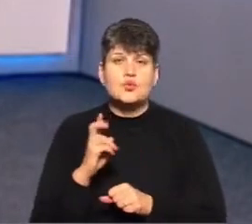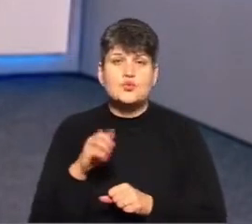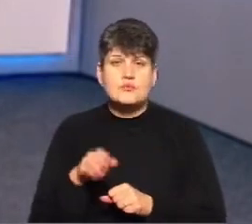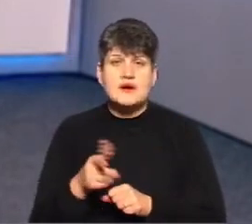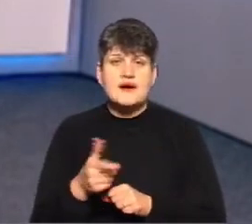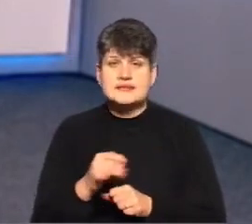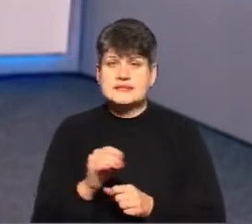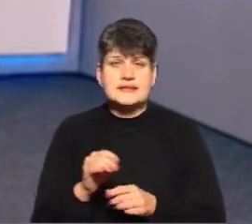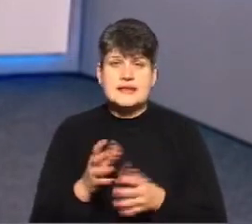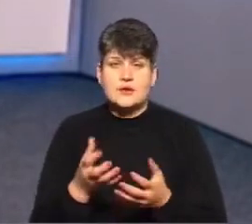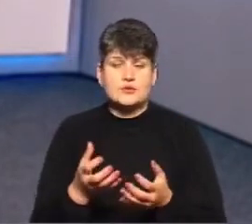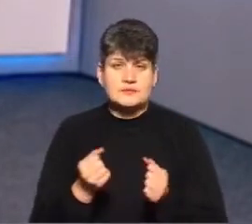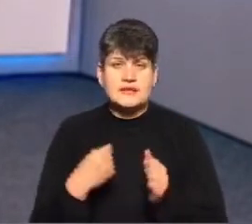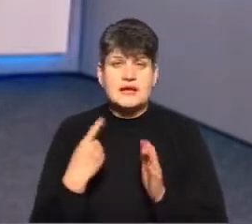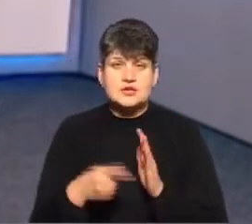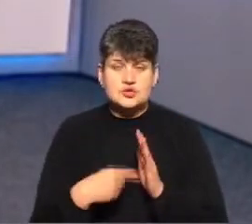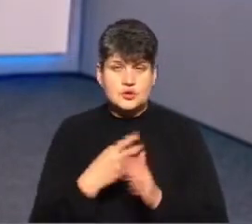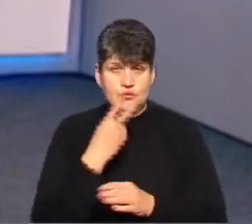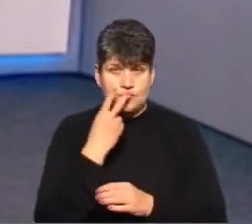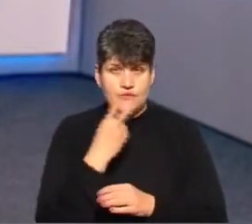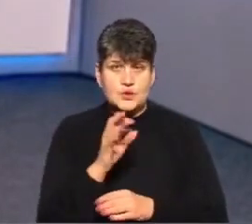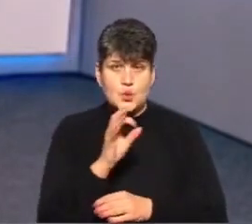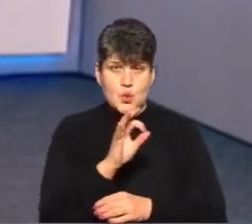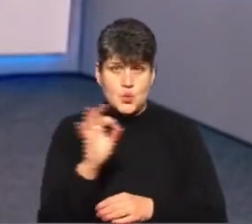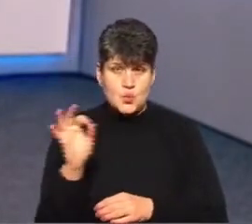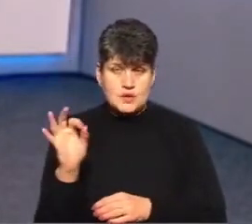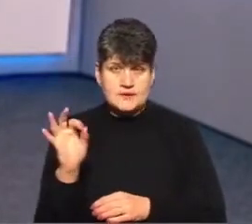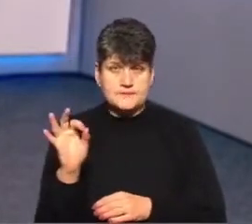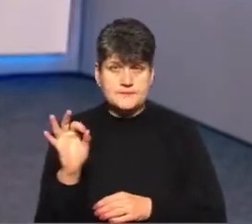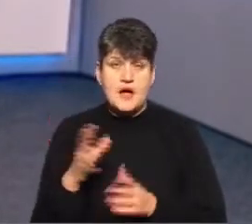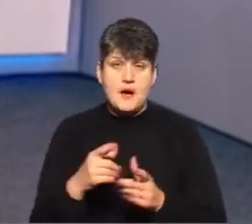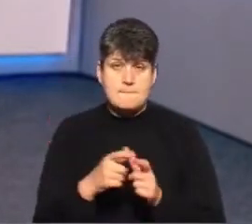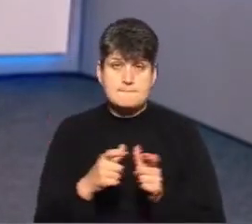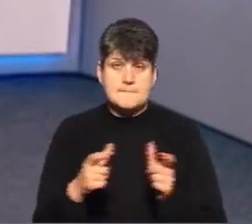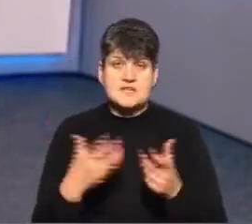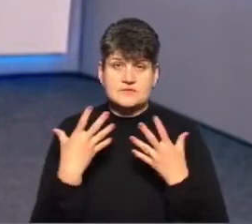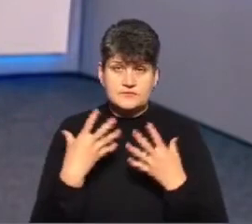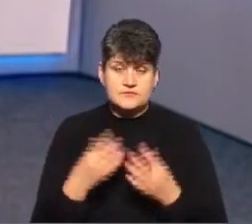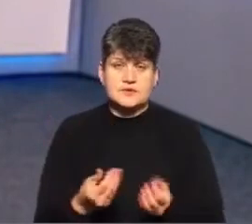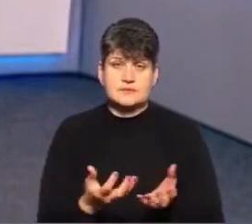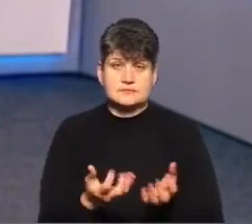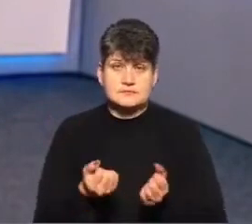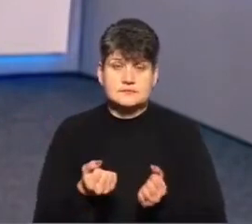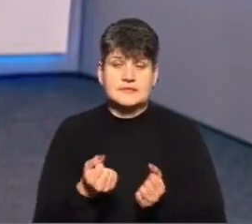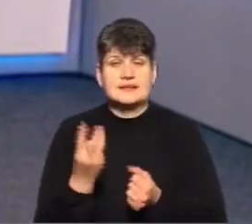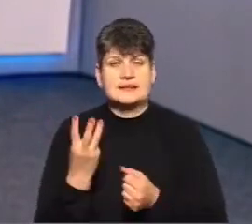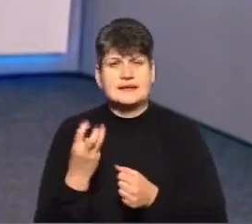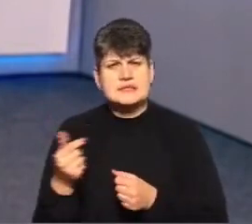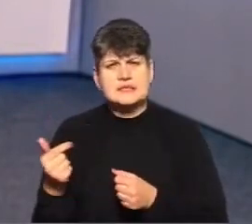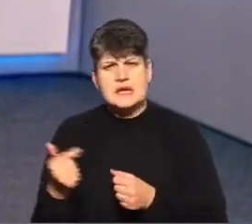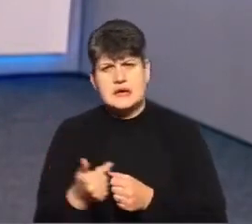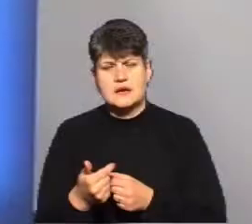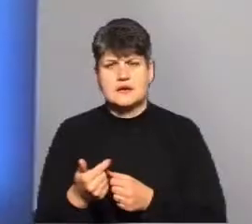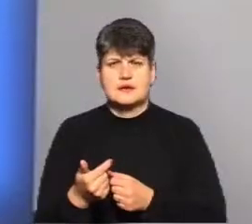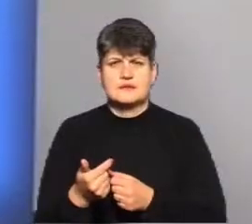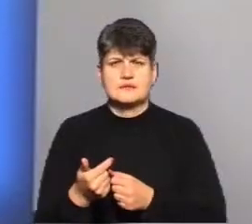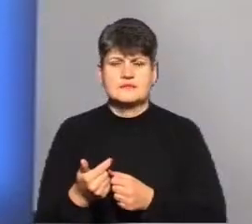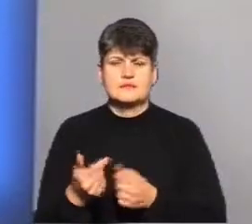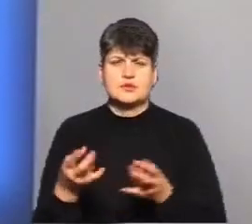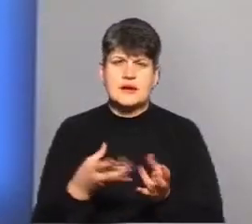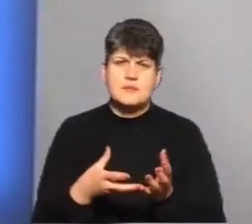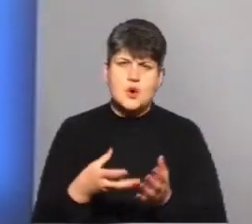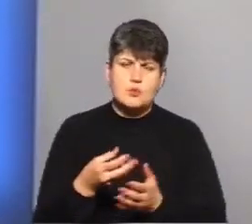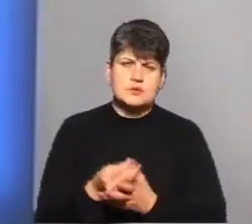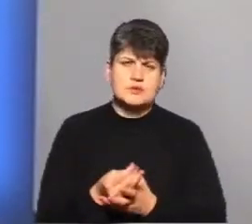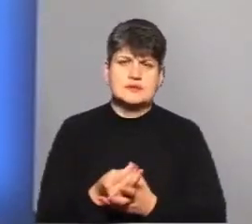на лічильнику видно, що нулі, натомість в платіжці вже приходять йому по 300 гривень потреба оплатити за